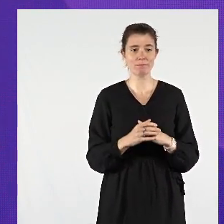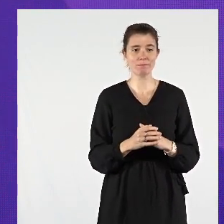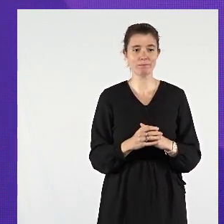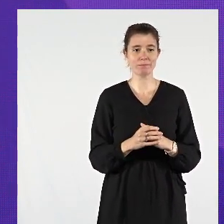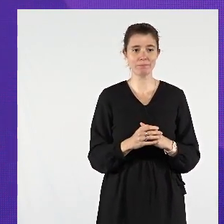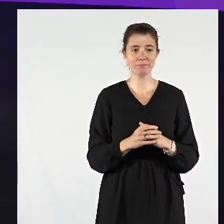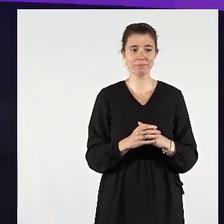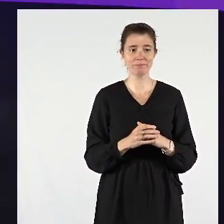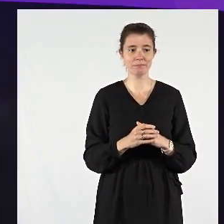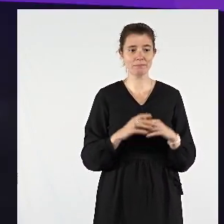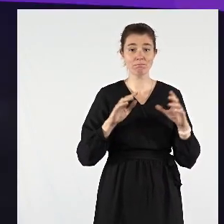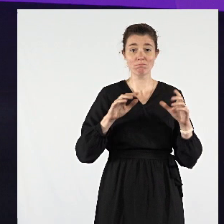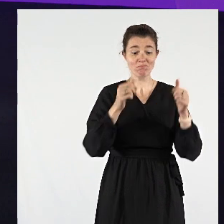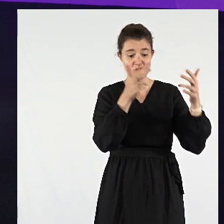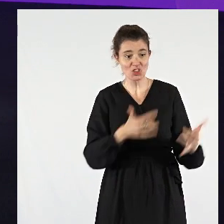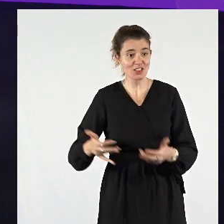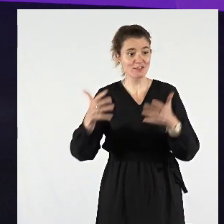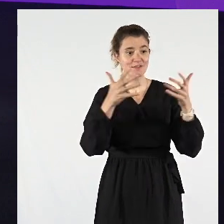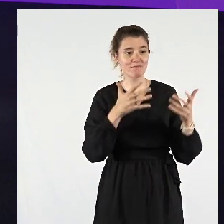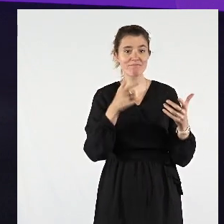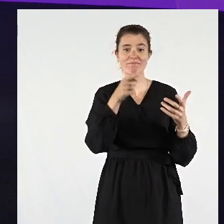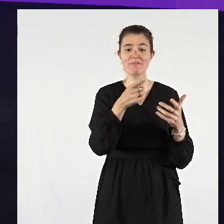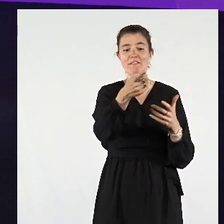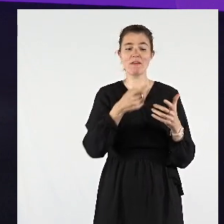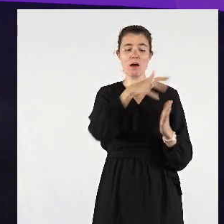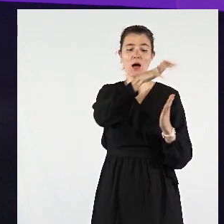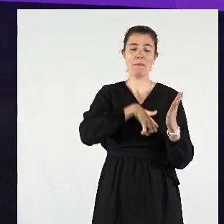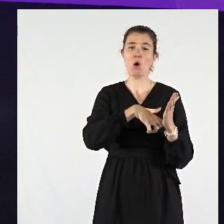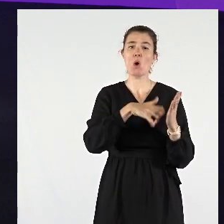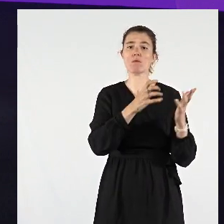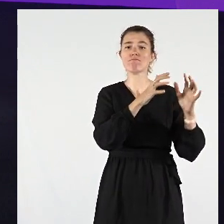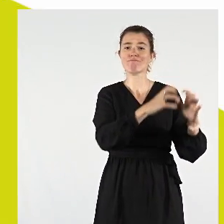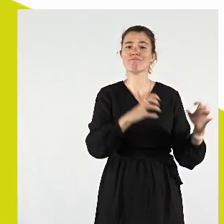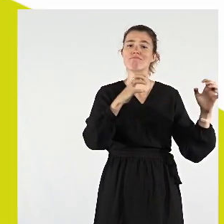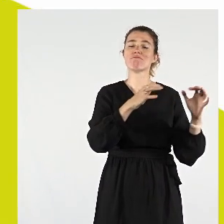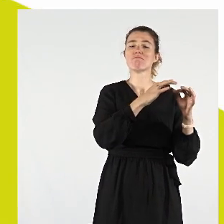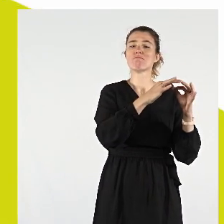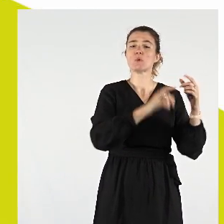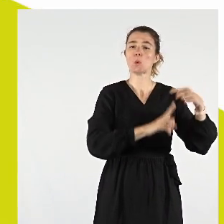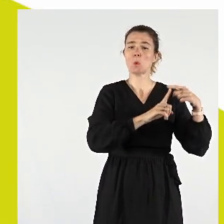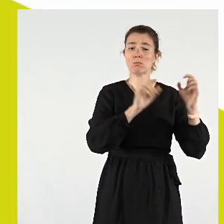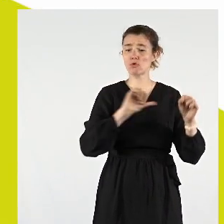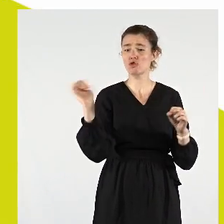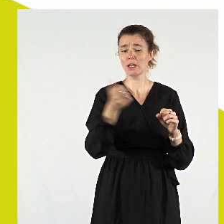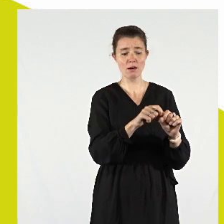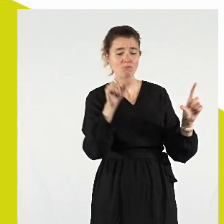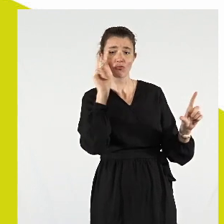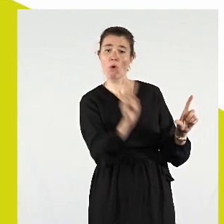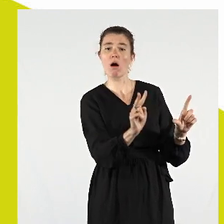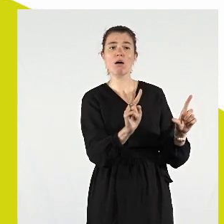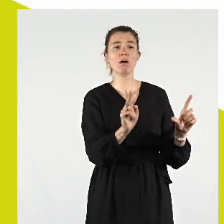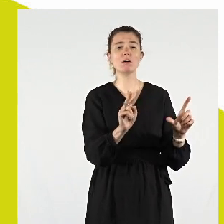tous ces tableaux, tous ces chiffres figurent dans le rapport de la Cour des comptes, est accessible à chacun sur le site internet de la Cour. Vous mettez enjeux,